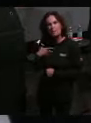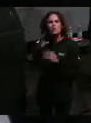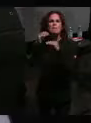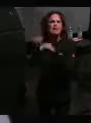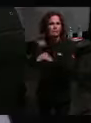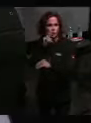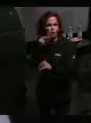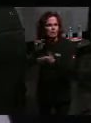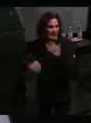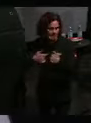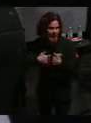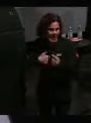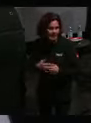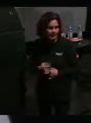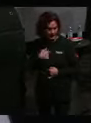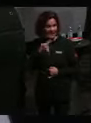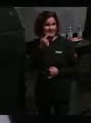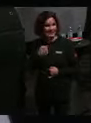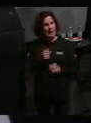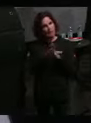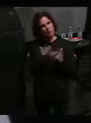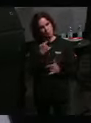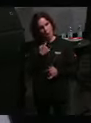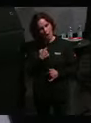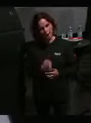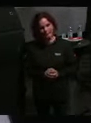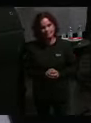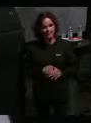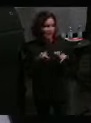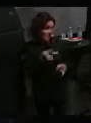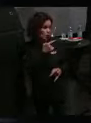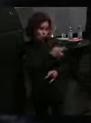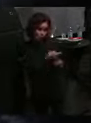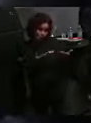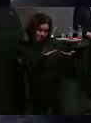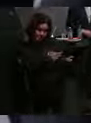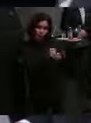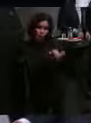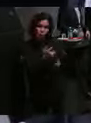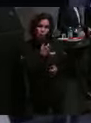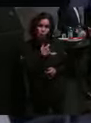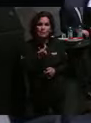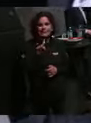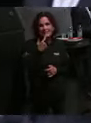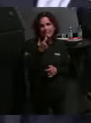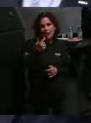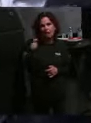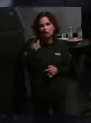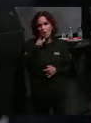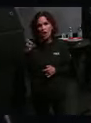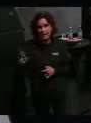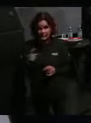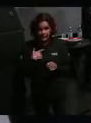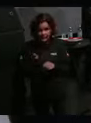nynorsk enn meg. Ja, så, så jeg sier det på bokmål da. Ja. Du skal få selskap av Natur og Ungdom, Gina Gylver. Blir det